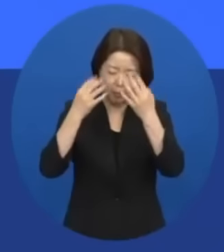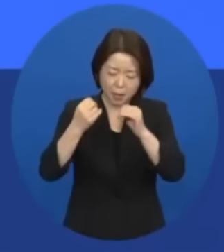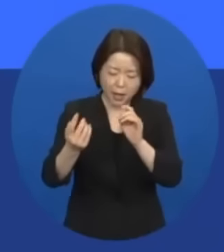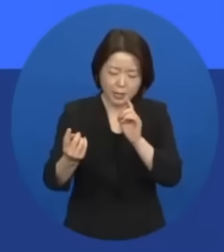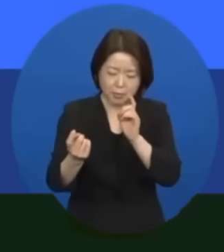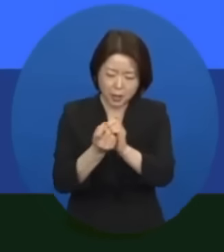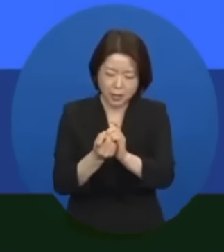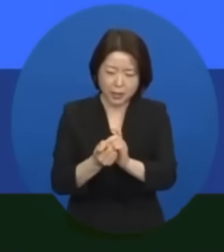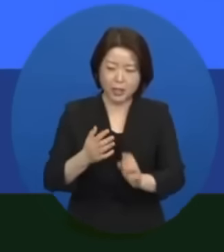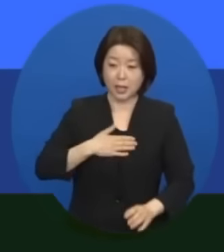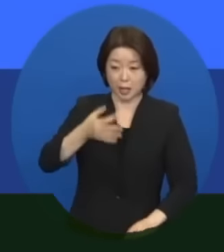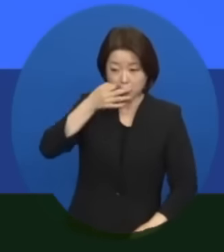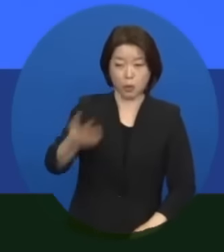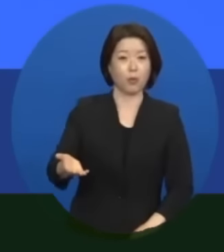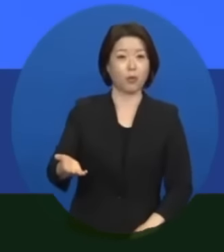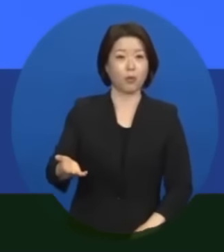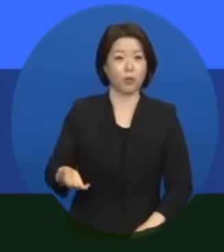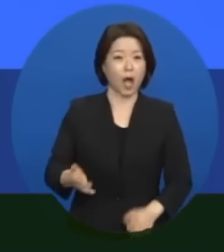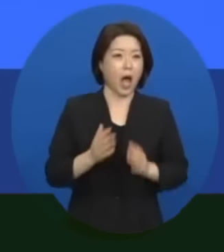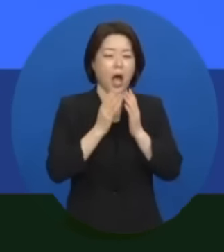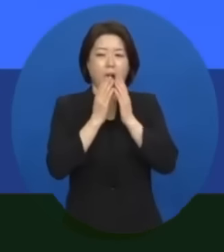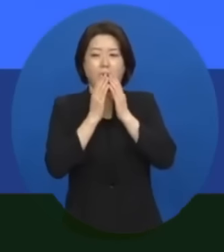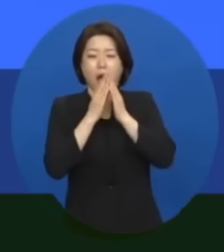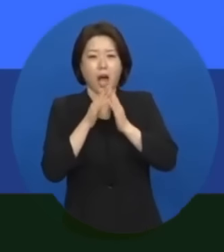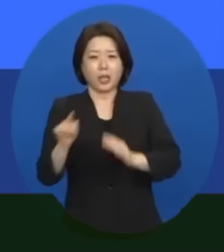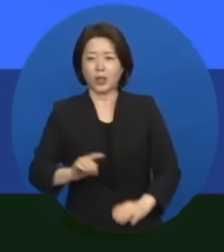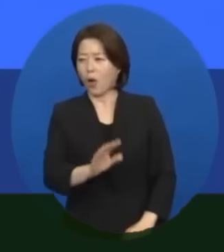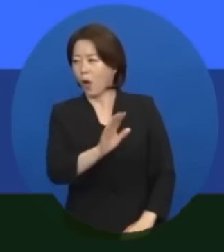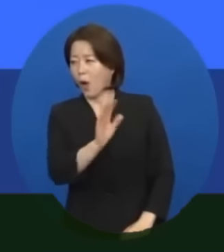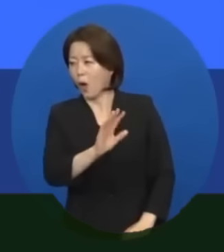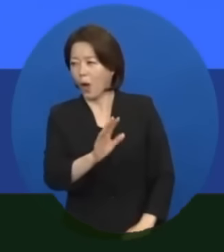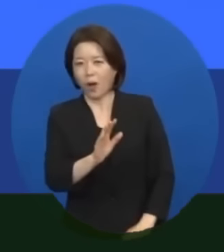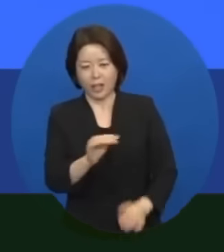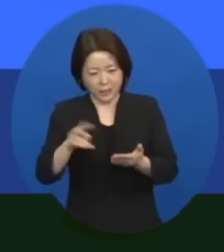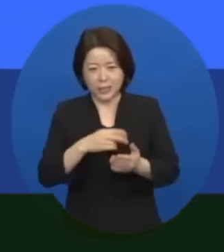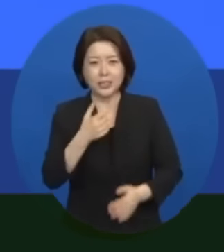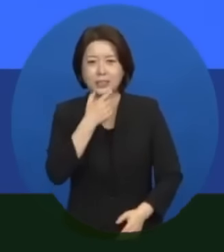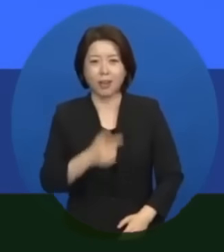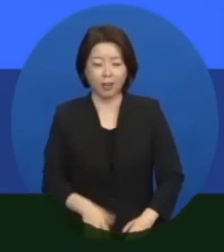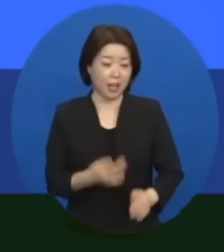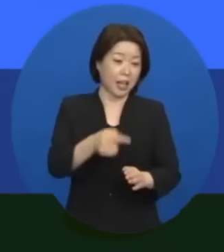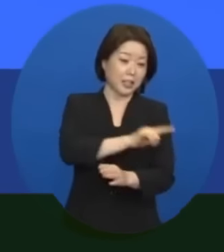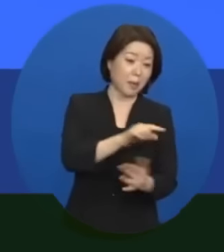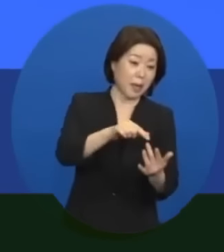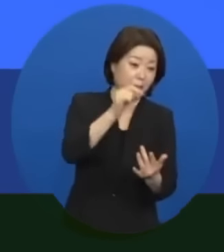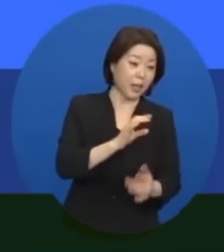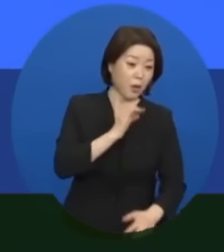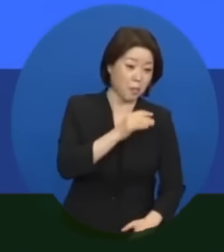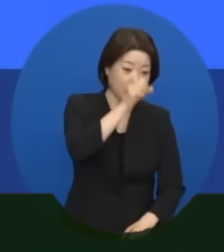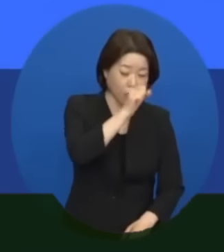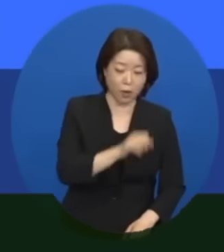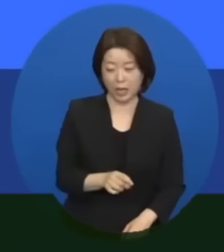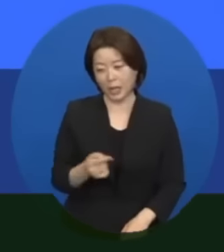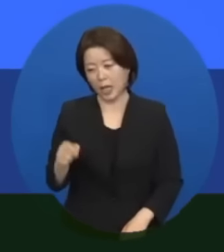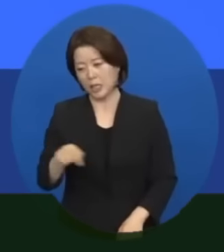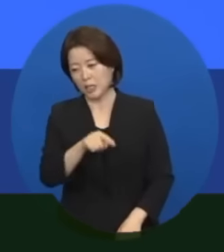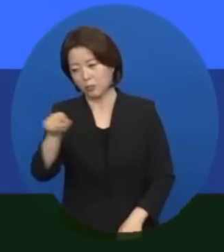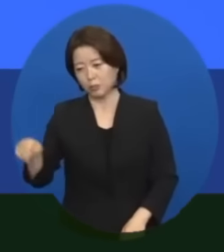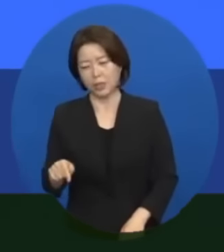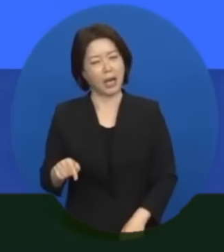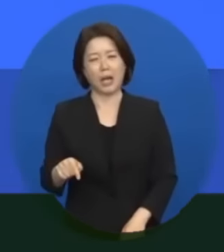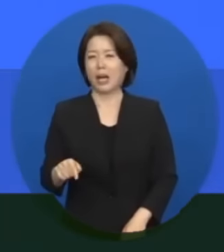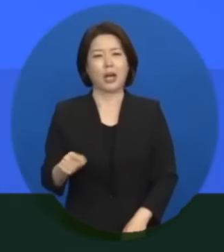보이리라 이거는 우리는 별로 이거는 읽어보기 싶지 않아 그 앞에 택한 것 이거는 별로 이렇게